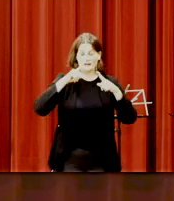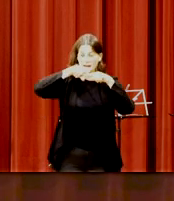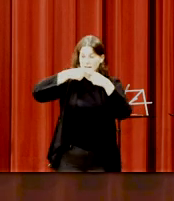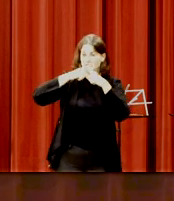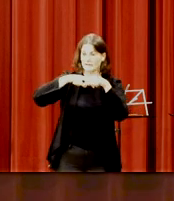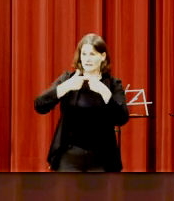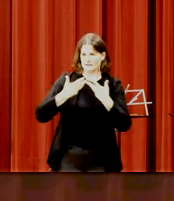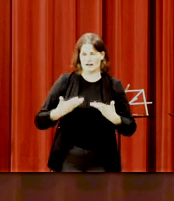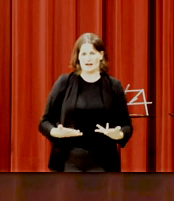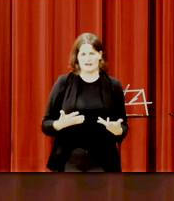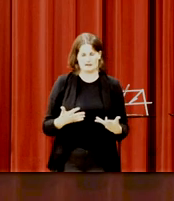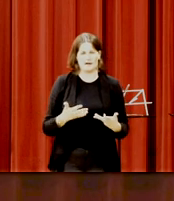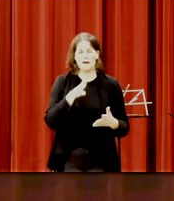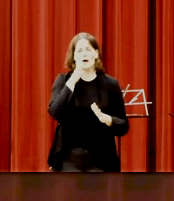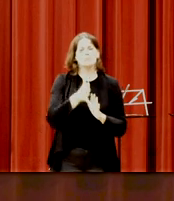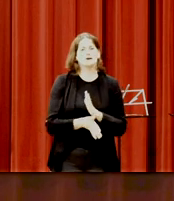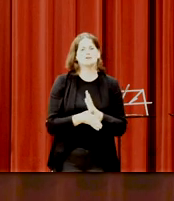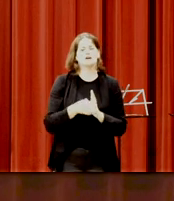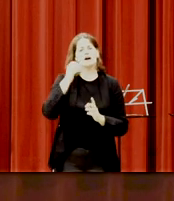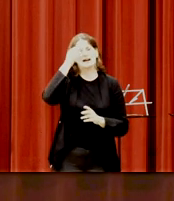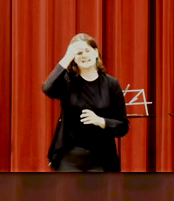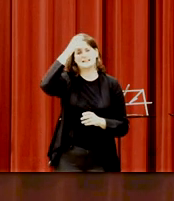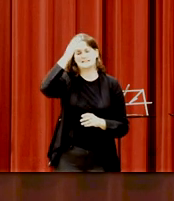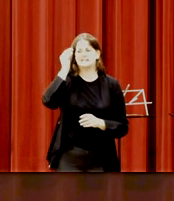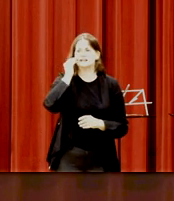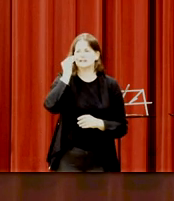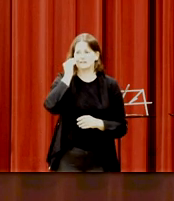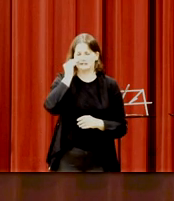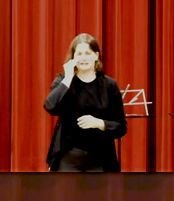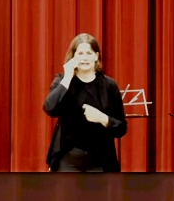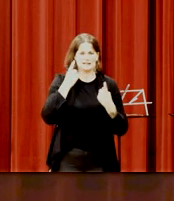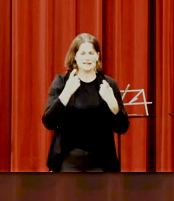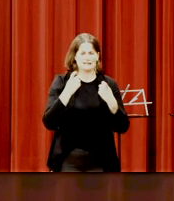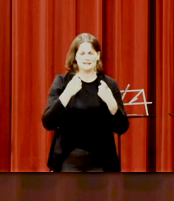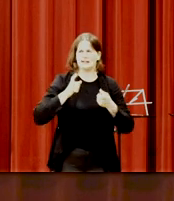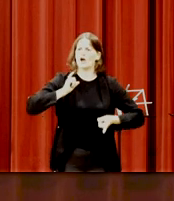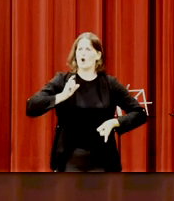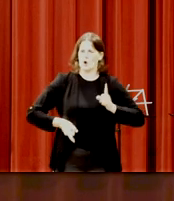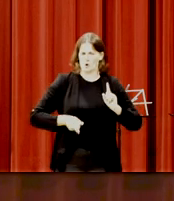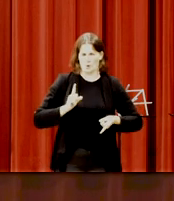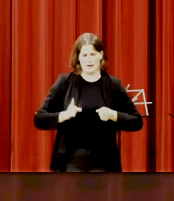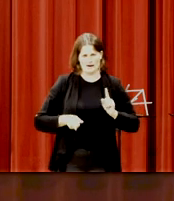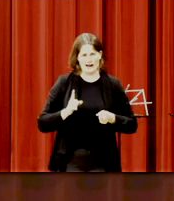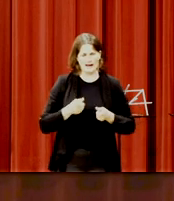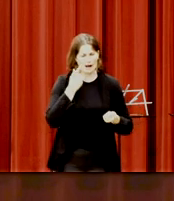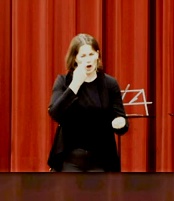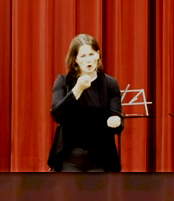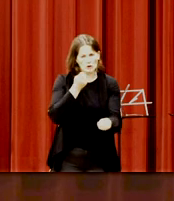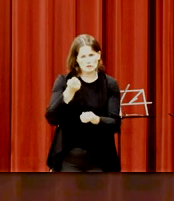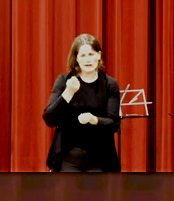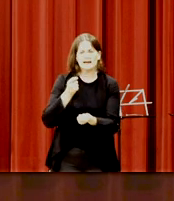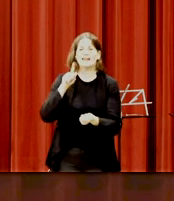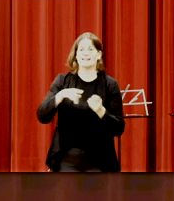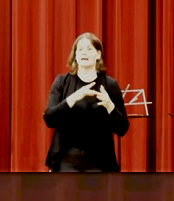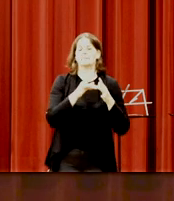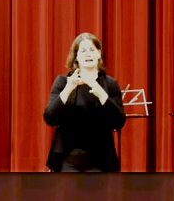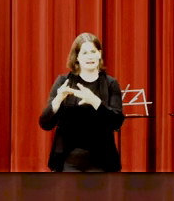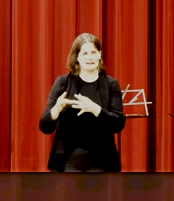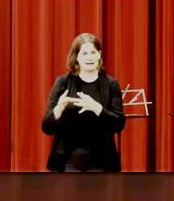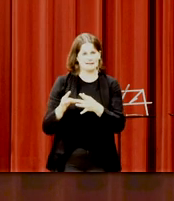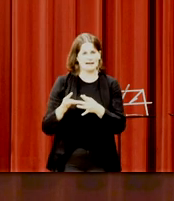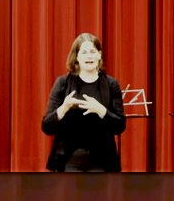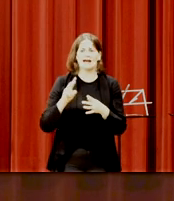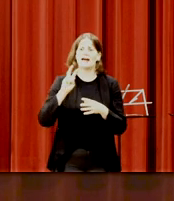necessitem potser liderar-la des d'altres línies que no siguin les tecnològiques, per posar una mica, no frenar la tecnologia, que no és frenar la tecnologia,